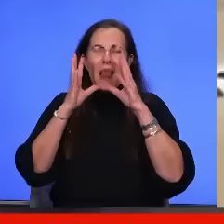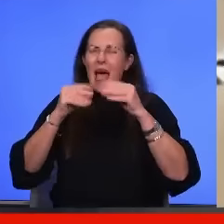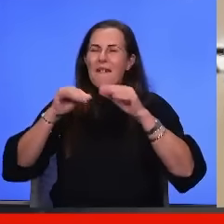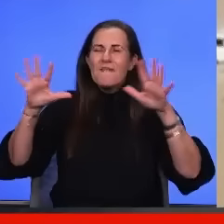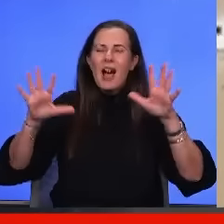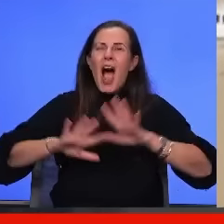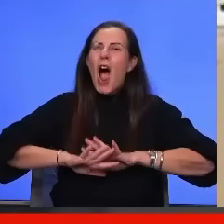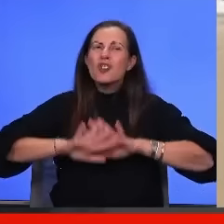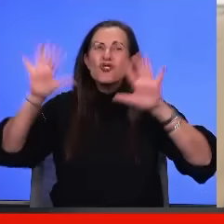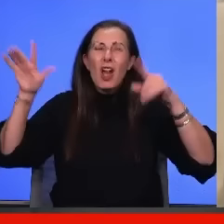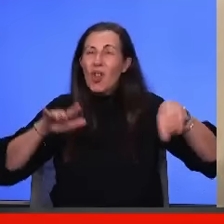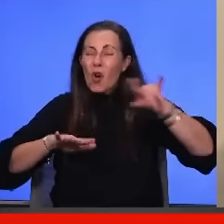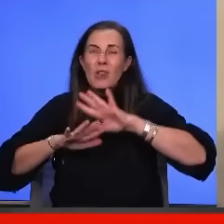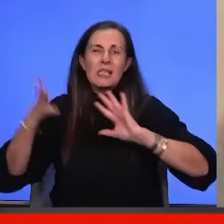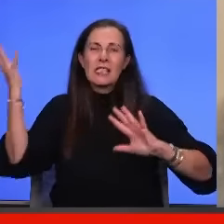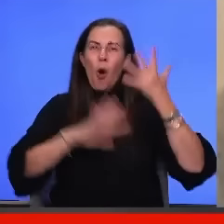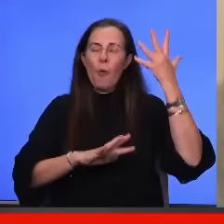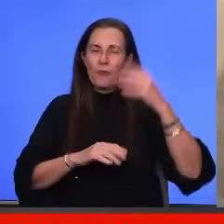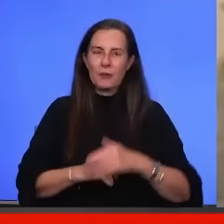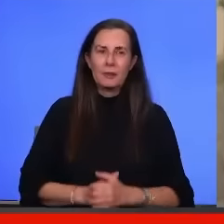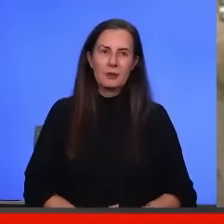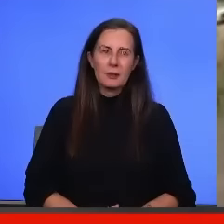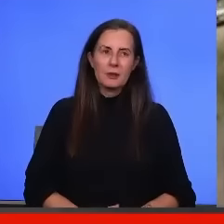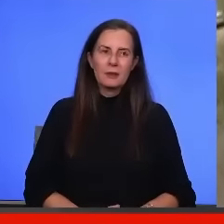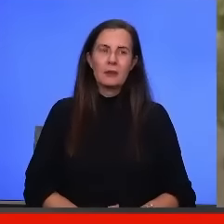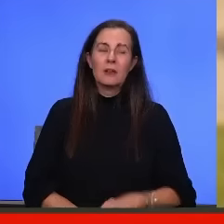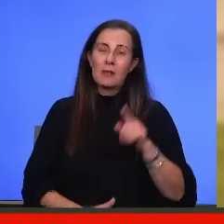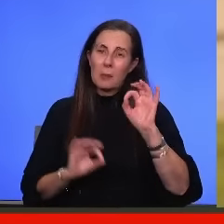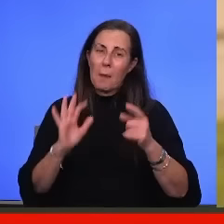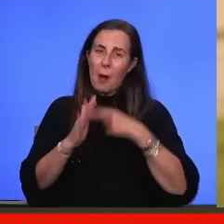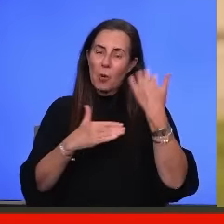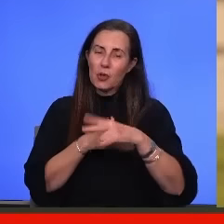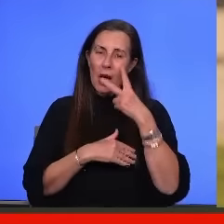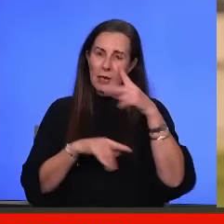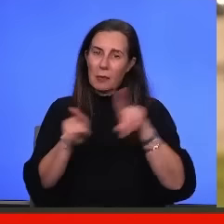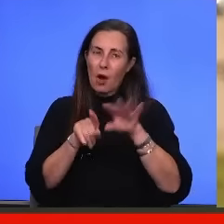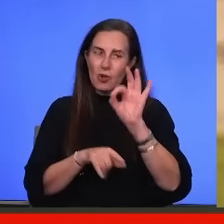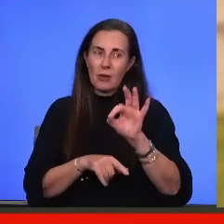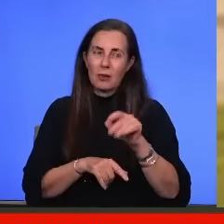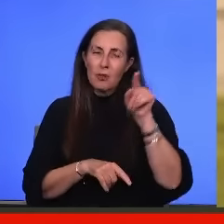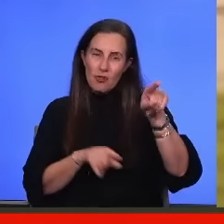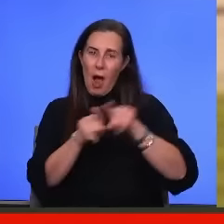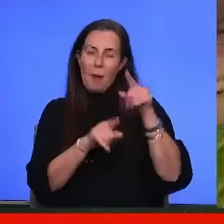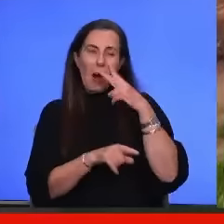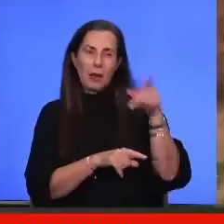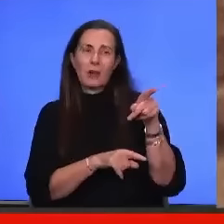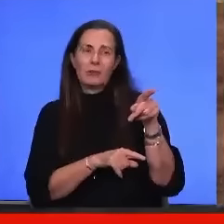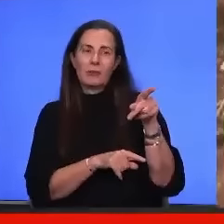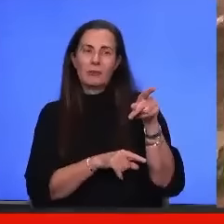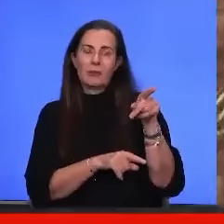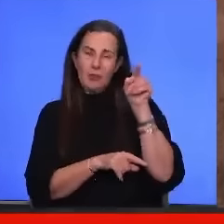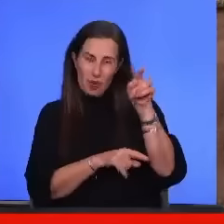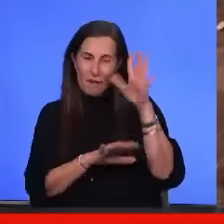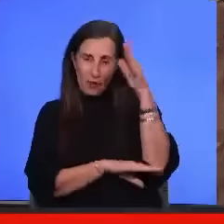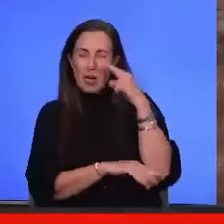אשן, כל האזור הזה היה שרוף. וכאן בעצם זה פעם אחרונה ש... שם הייתי עם אביעד. אביעד היה שם. איפה זה שם? איפה